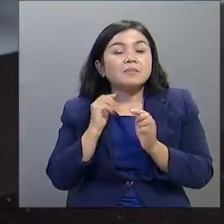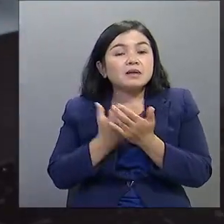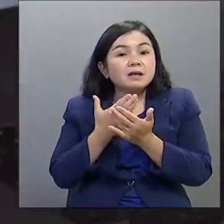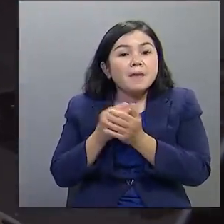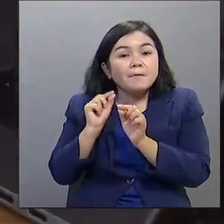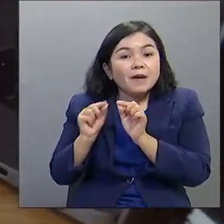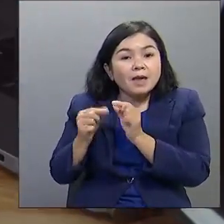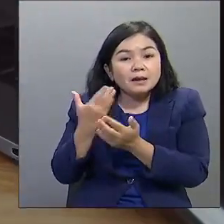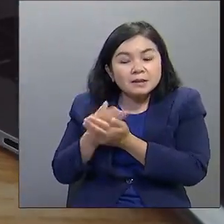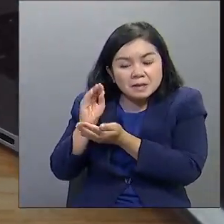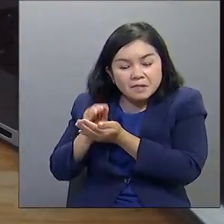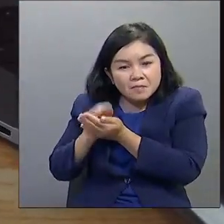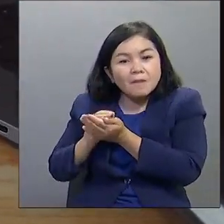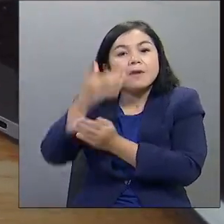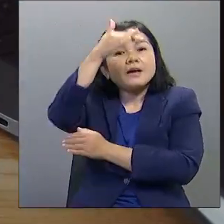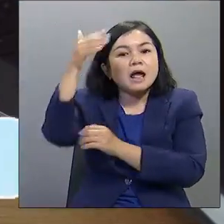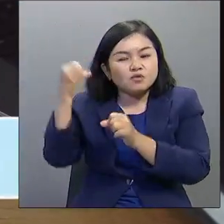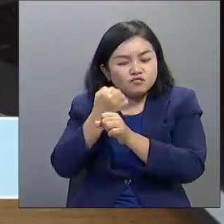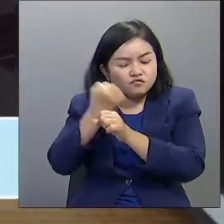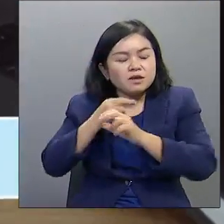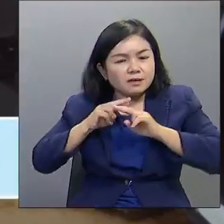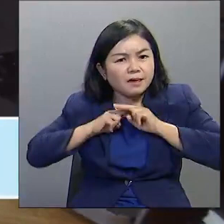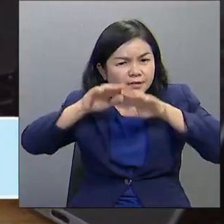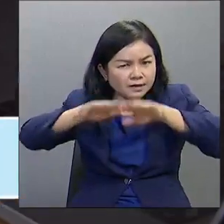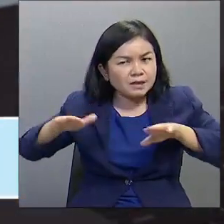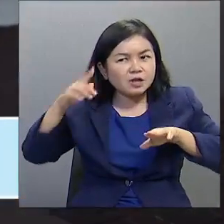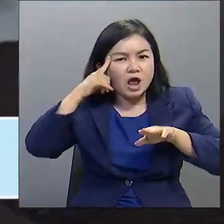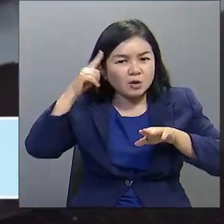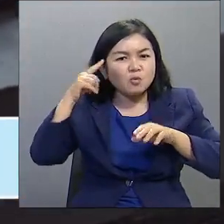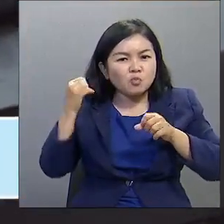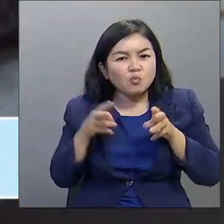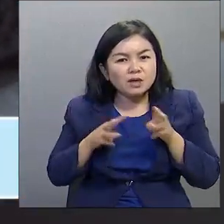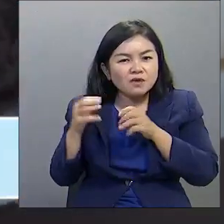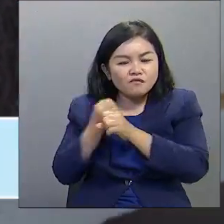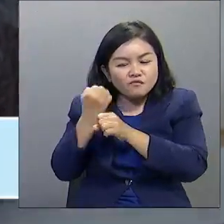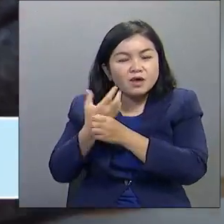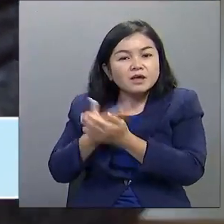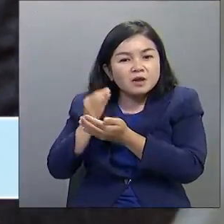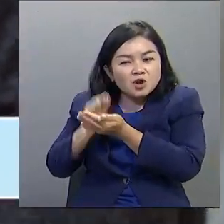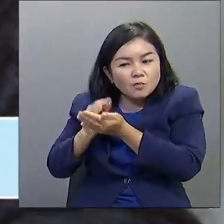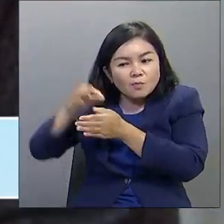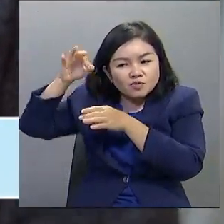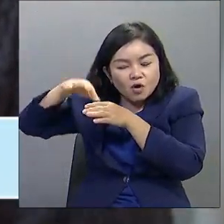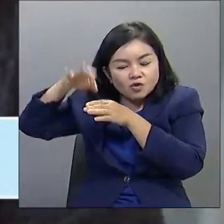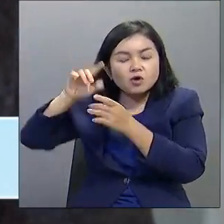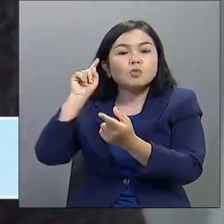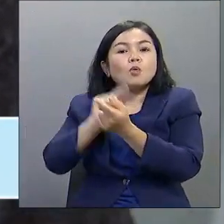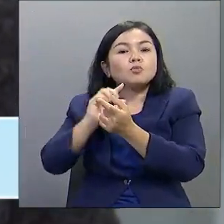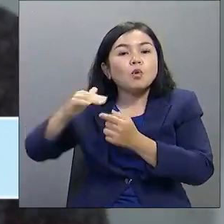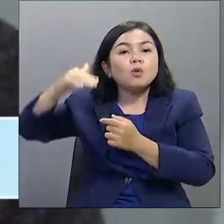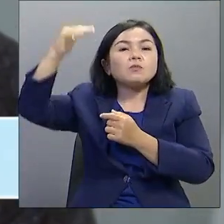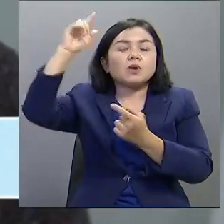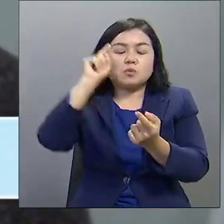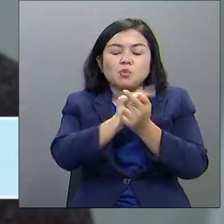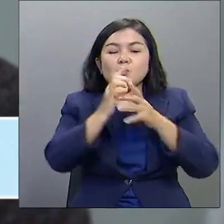ำคัญนะครับเราเองต้องฝึกให้เป็นนิสัยตั้งแต่เด็กเลยเพราะการออมนั้นคือจุดเริ่มต้นของความสุขในชีวิตครับจุดเริ่มต้น